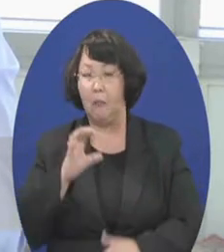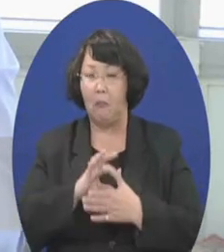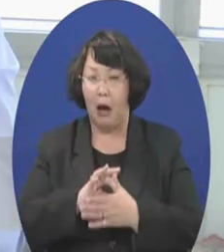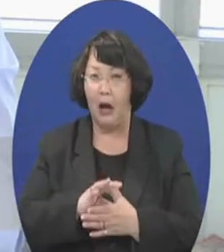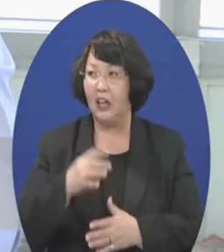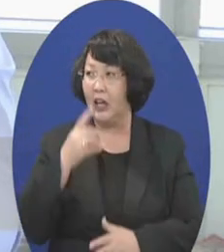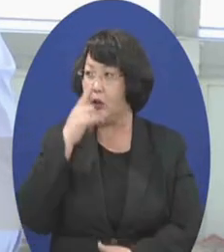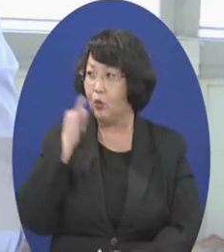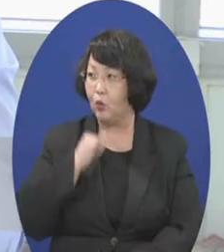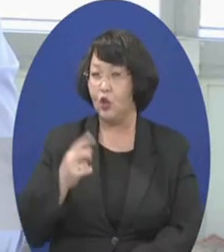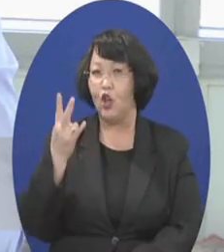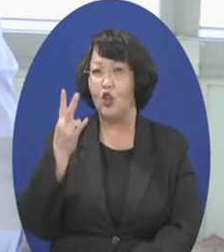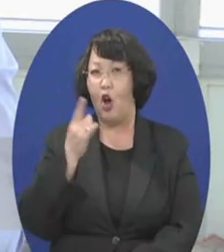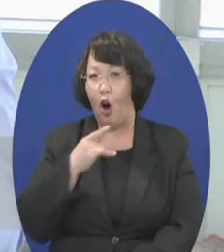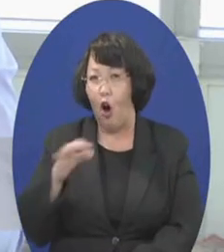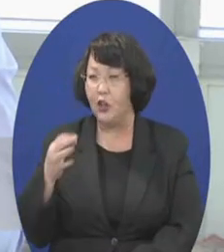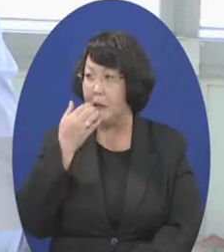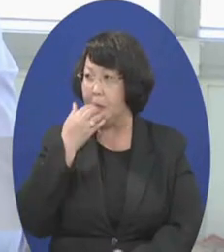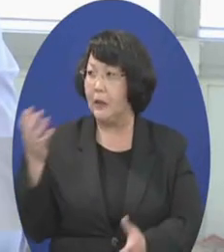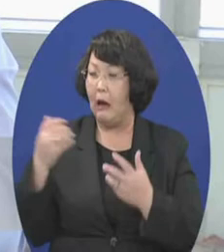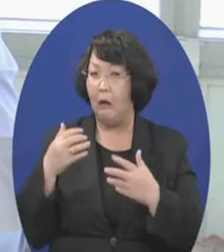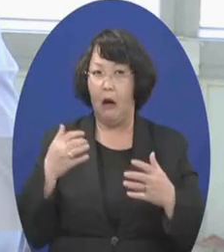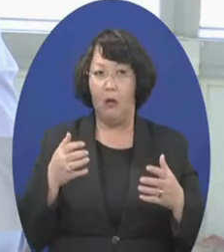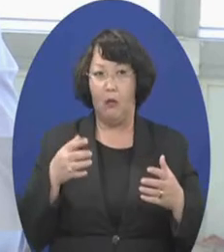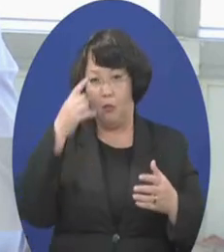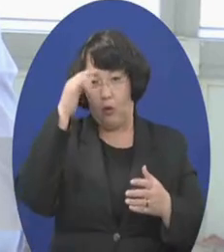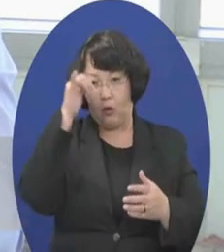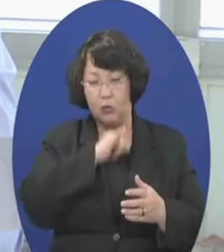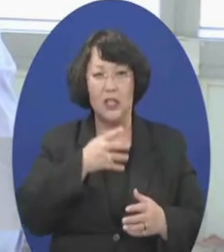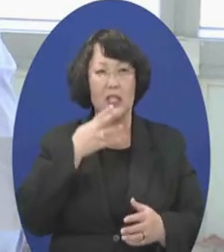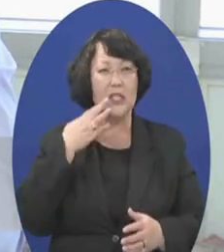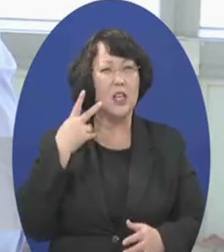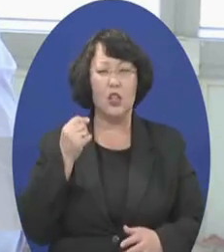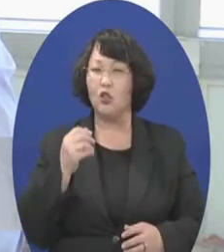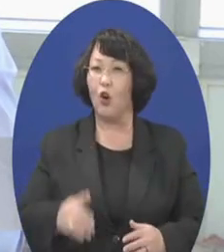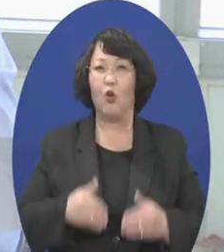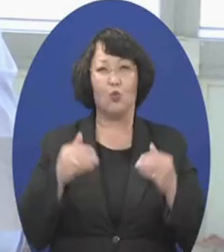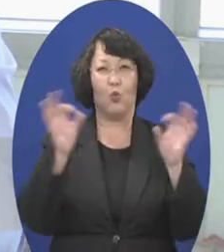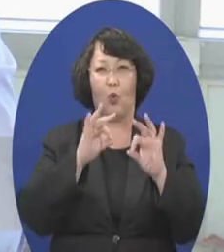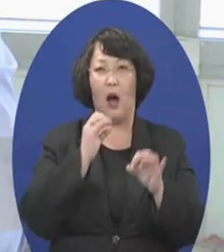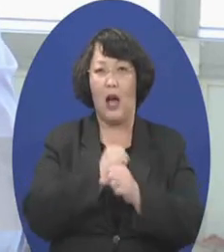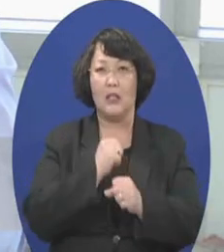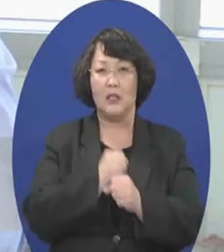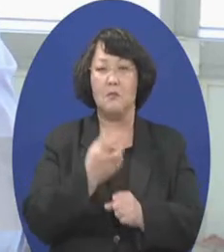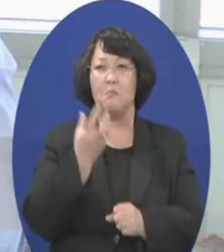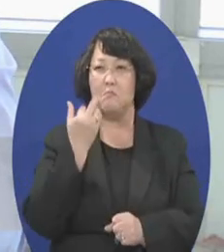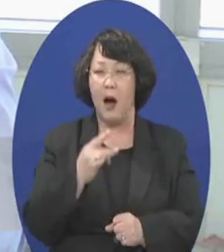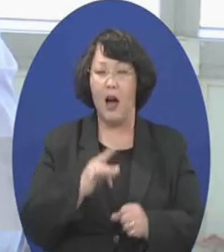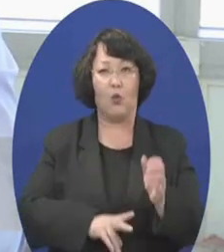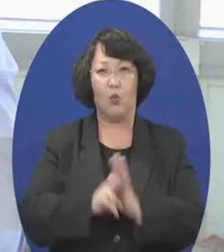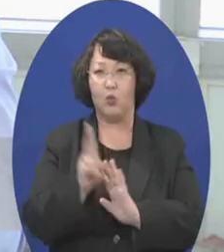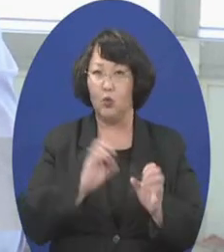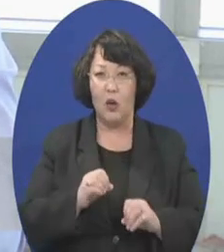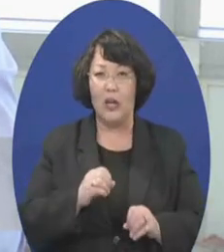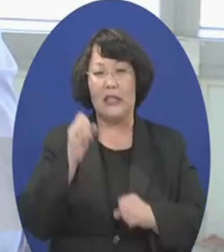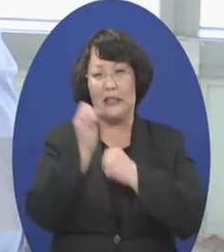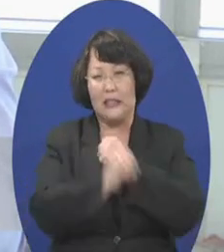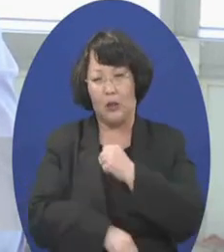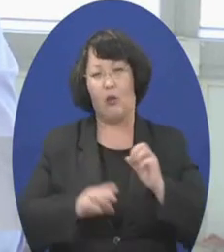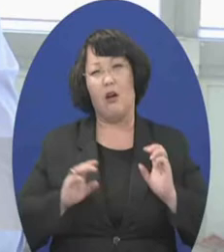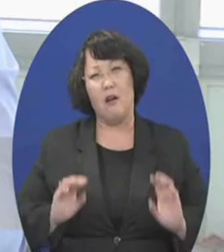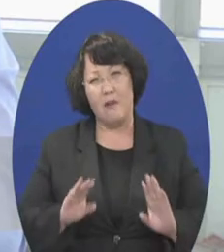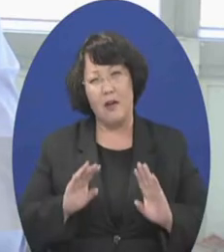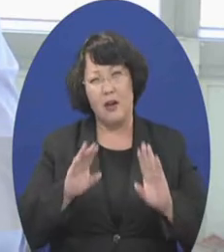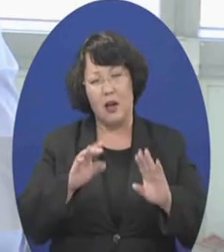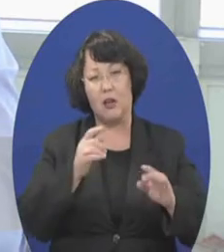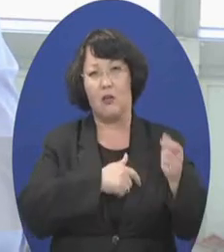юм уу. Ингээд худалдаад аваад байх юм бол Монгол улс хизээч өгчихгүй байхгүй юу? Ажлын байр бий болохгүй, ядуурал зогсохгүй тийм ээ. Тэгэхээр одоо Монгол